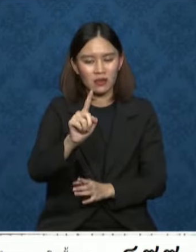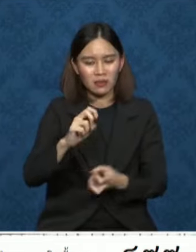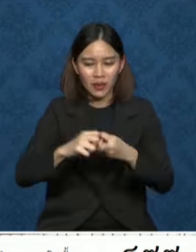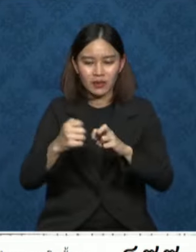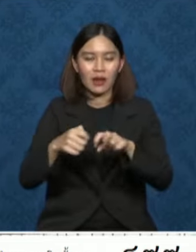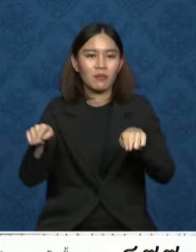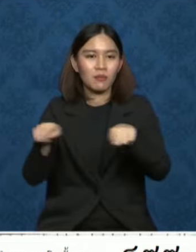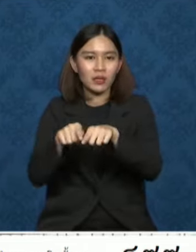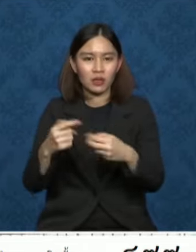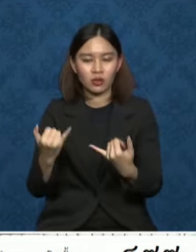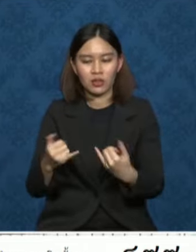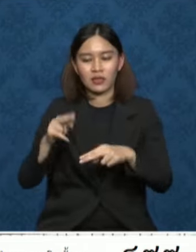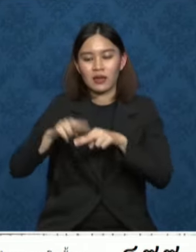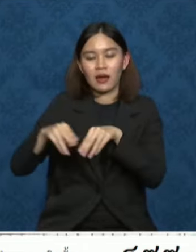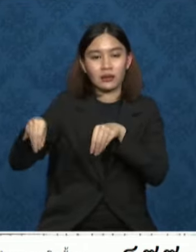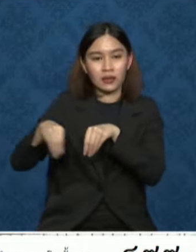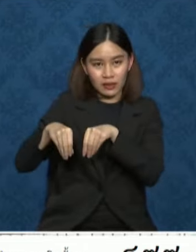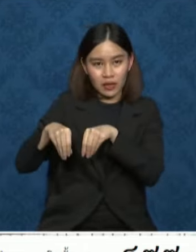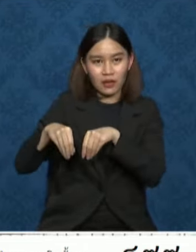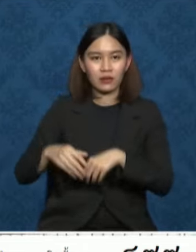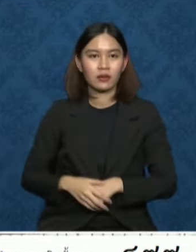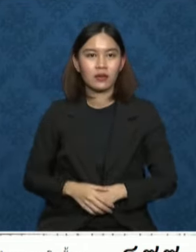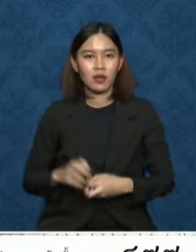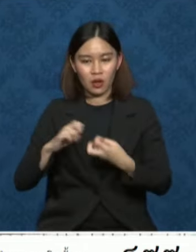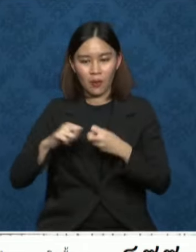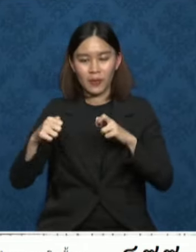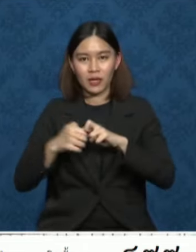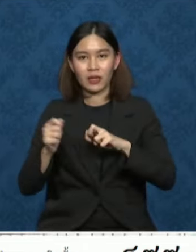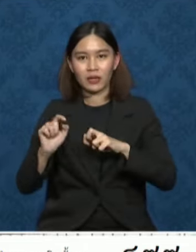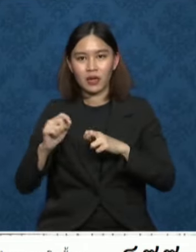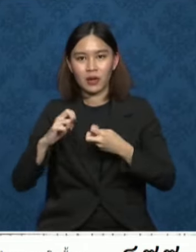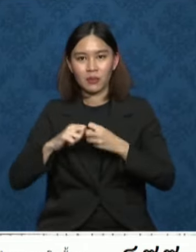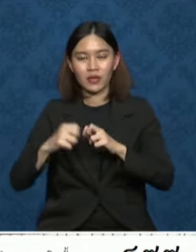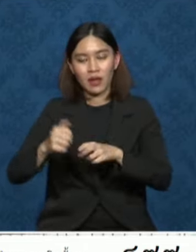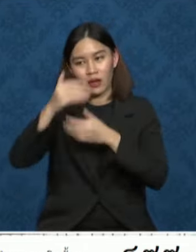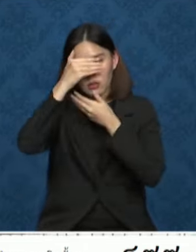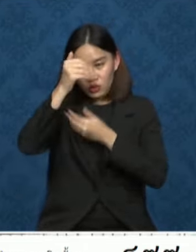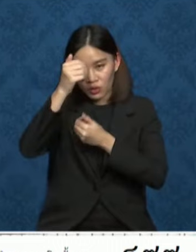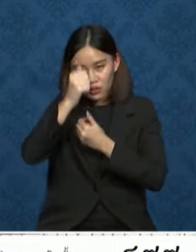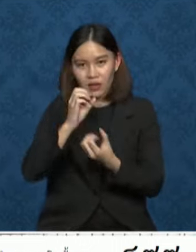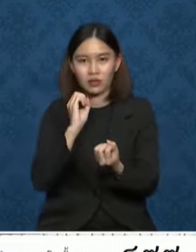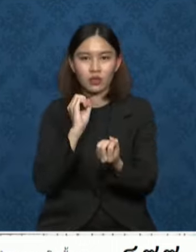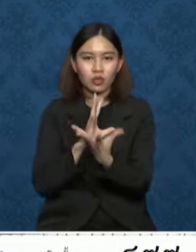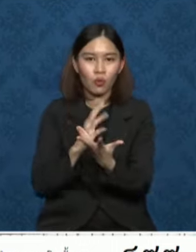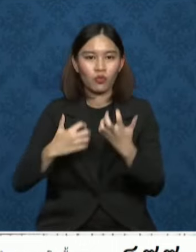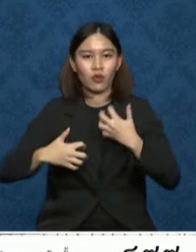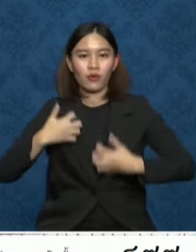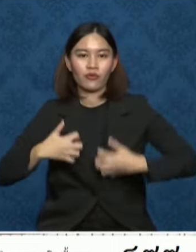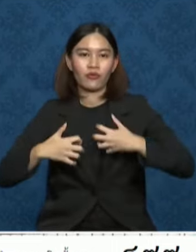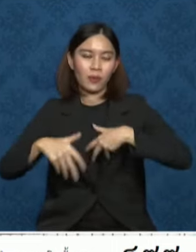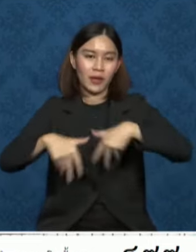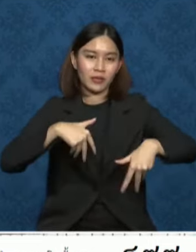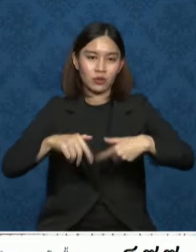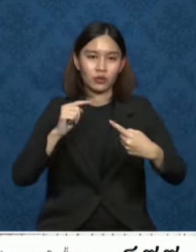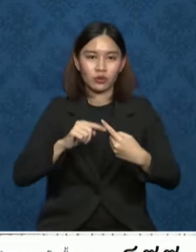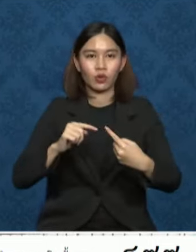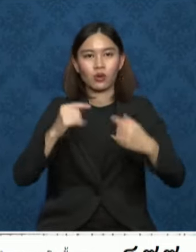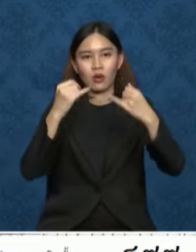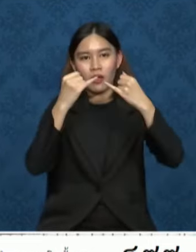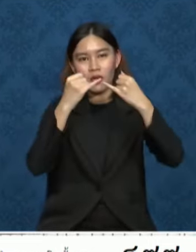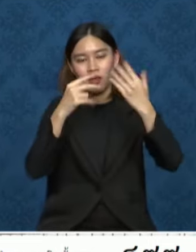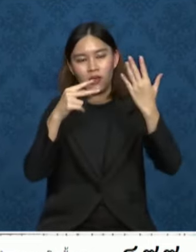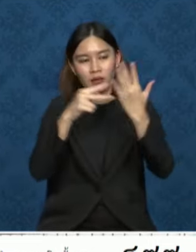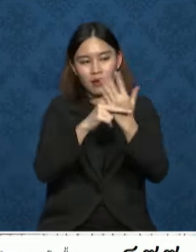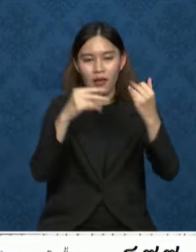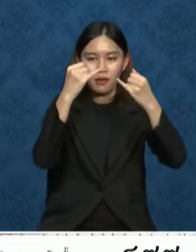กัครั ตอนนี้นั่งอยขข้างครับด้วยปัหาที่ใส่ใจใควเดดร้อนของพนปญชาชนเรการรกรอบตั